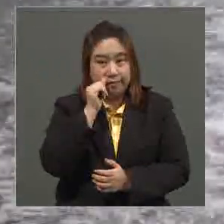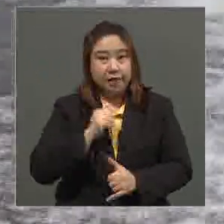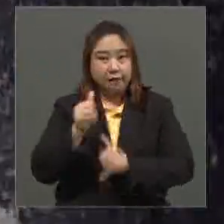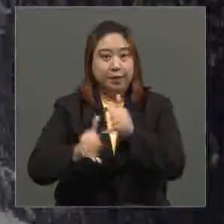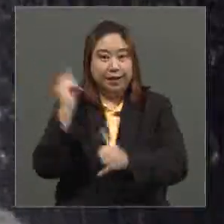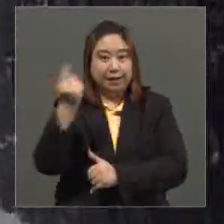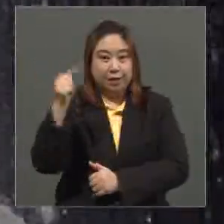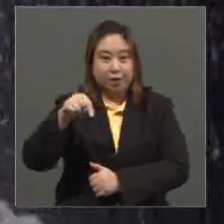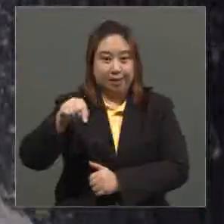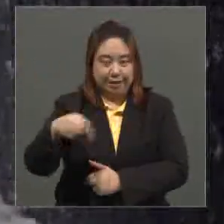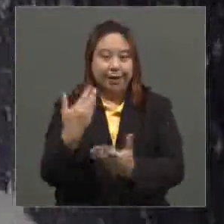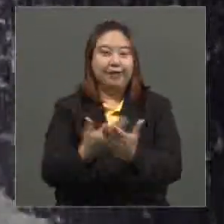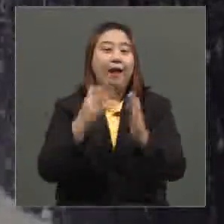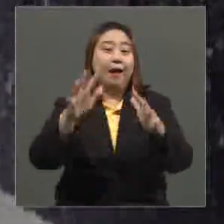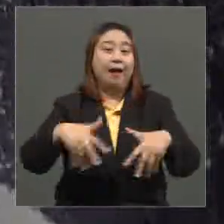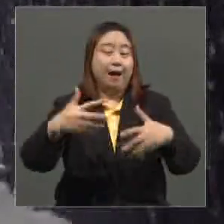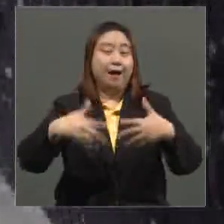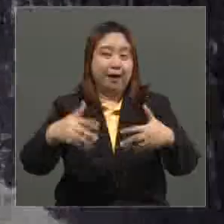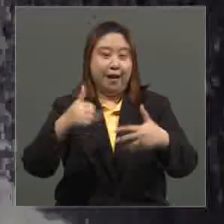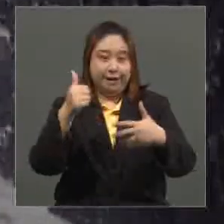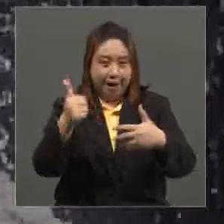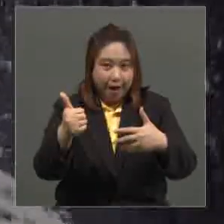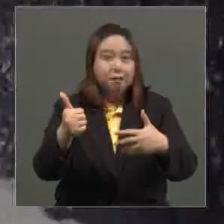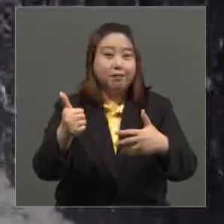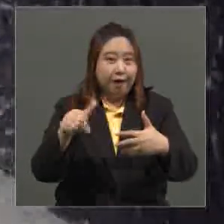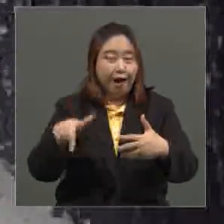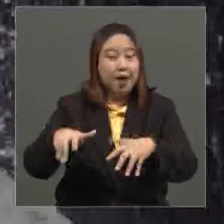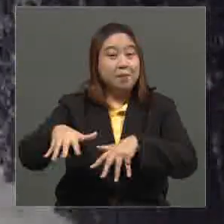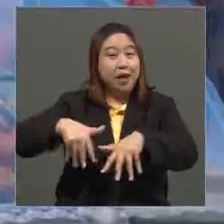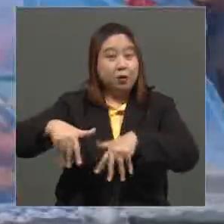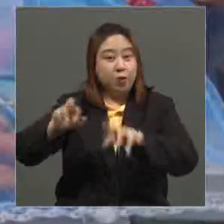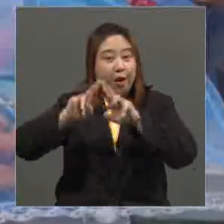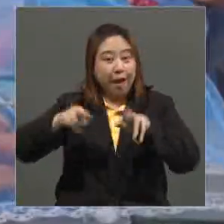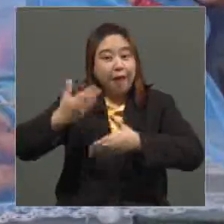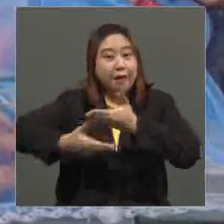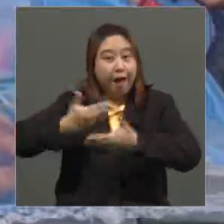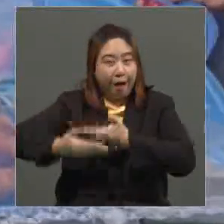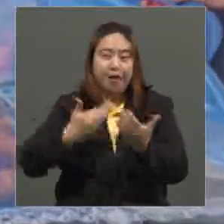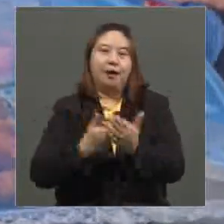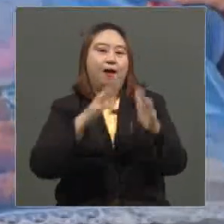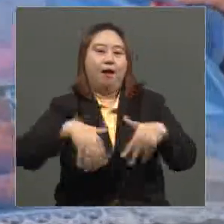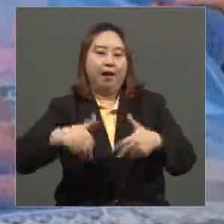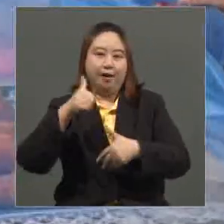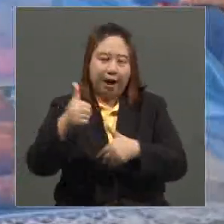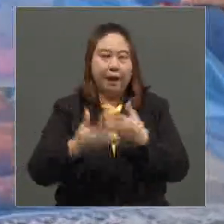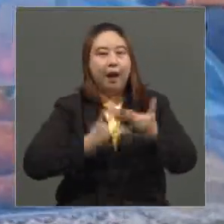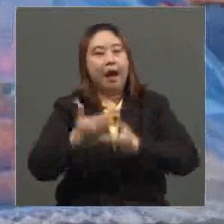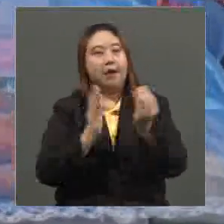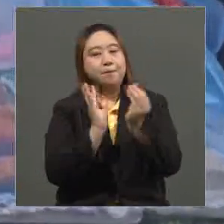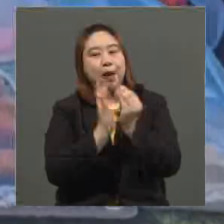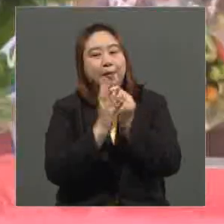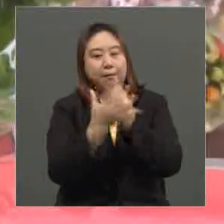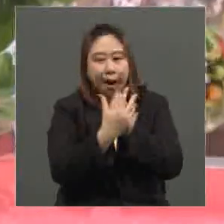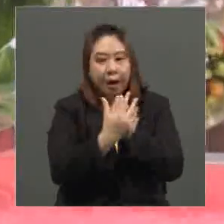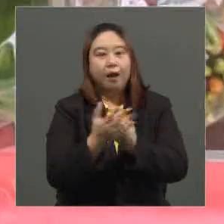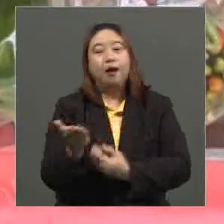ยังสร้างรายได้ให้กับชาวบ้านในพื้นที่ที่ตั้งร้านขายของนะคะโดยเฉพาะผักพื้นถิ่นนี่